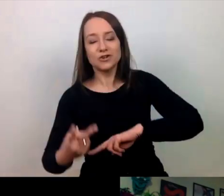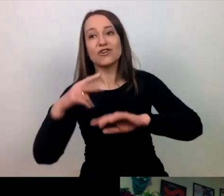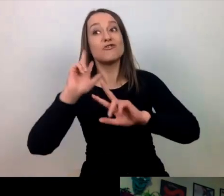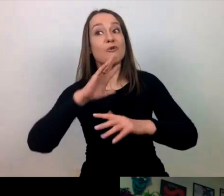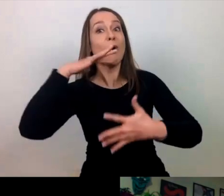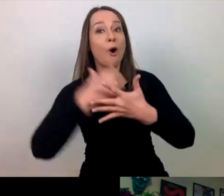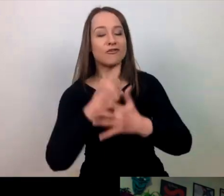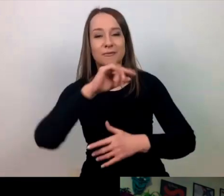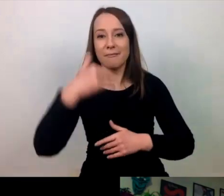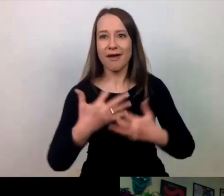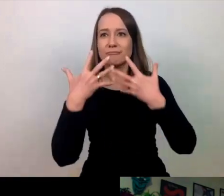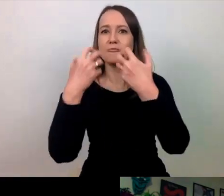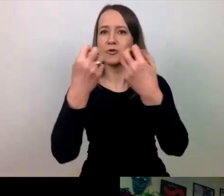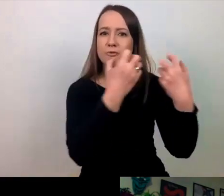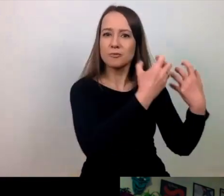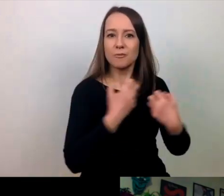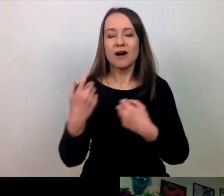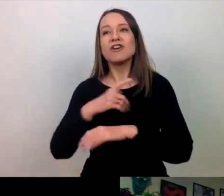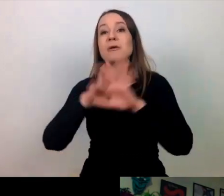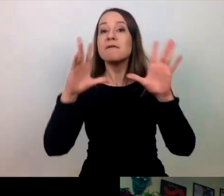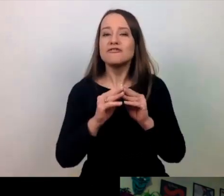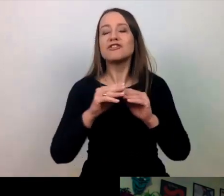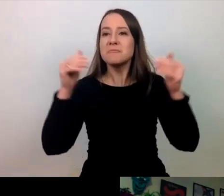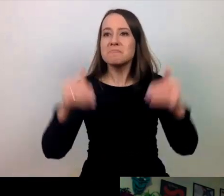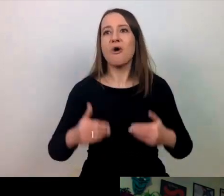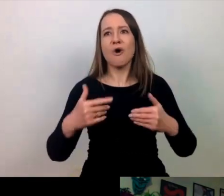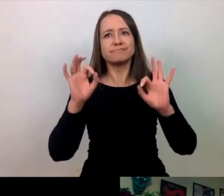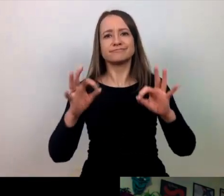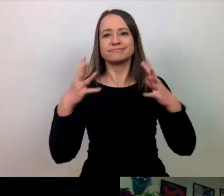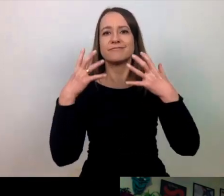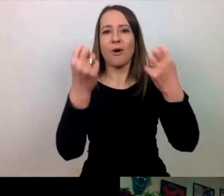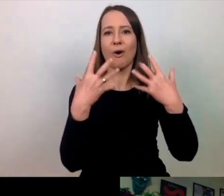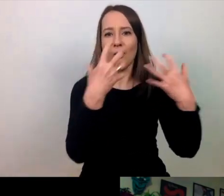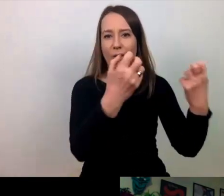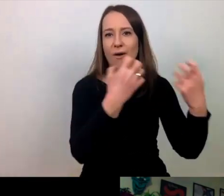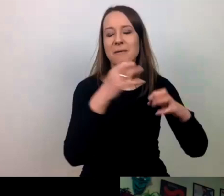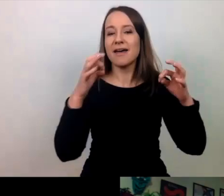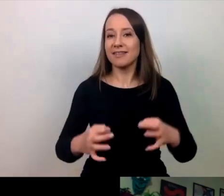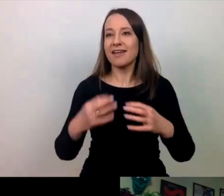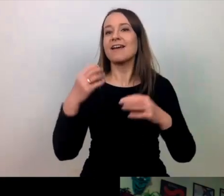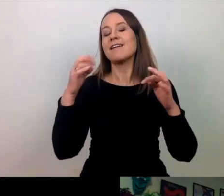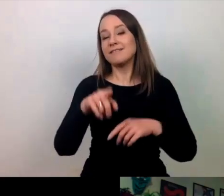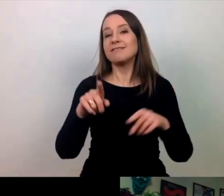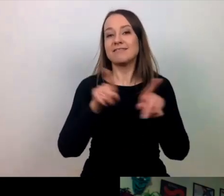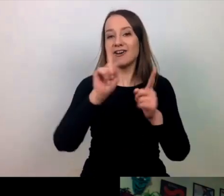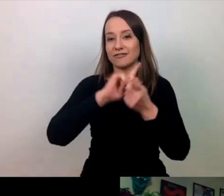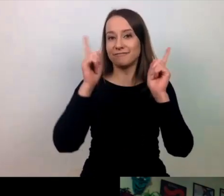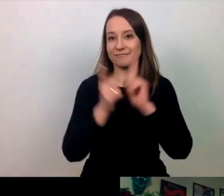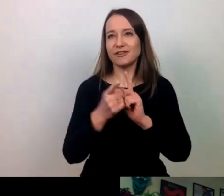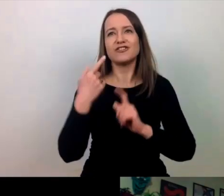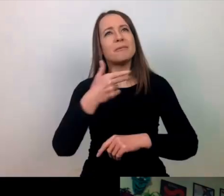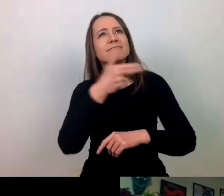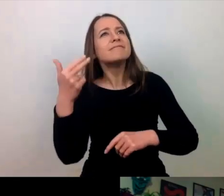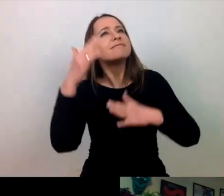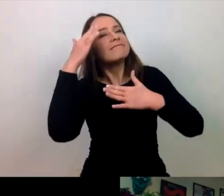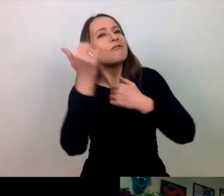mieli dostęp do tych słów, do tych inspiracji, żebyście mogli też się odbijać od tego naszego spotkania i gdzieś tam wracać w przestrzeń tych filmów.